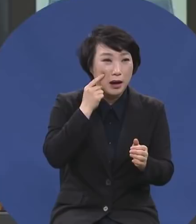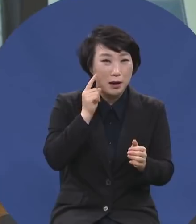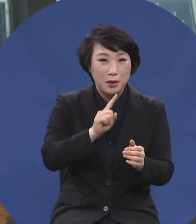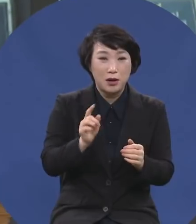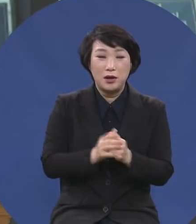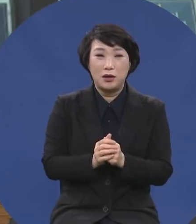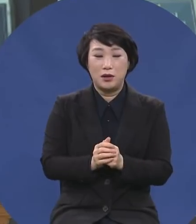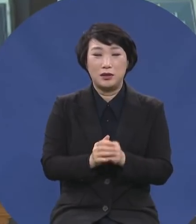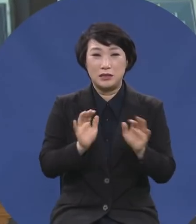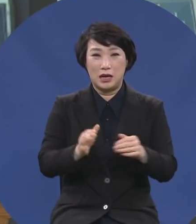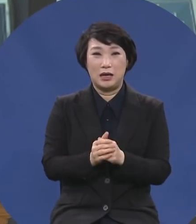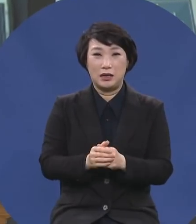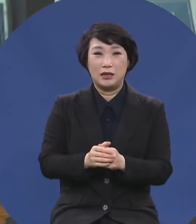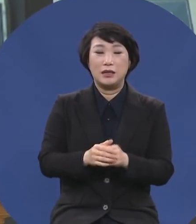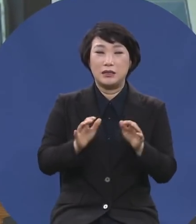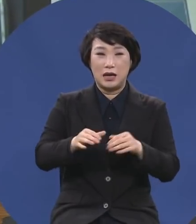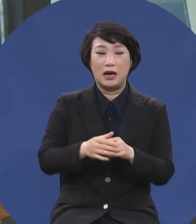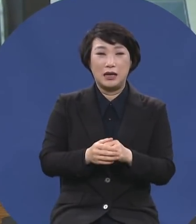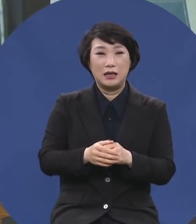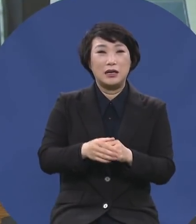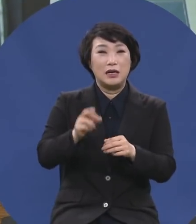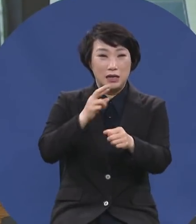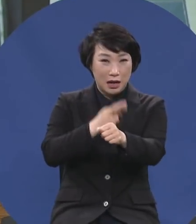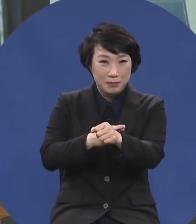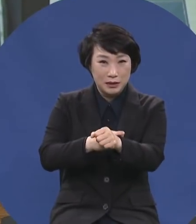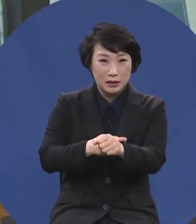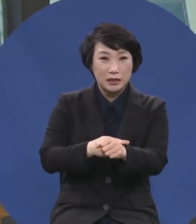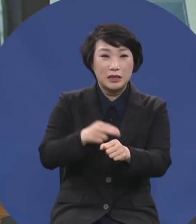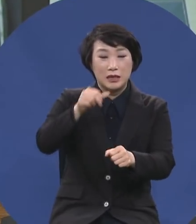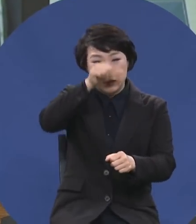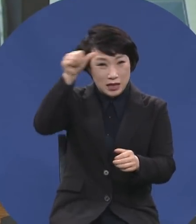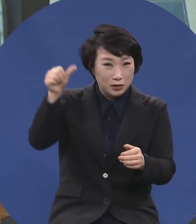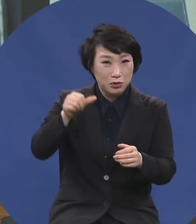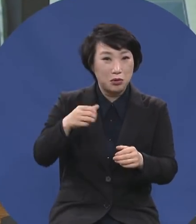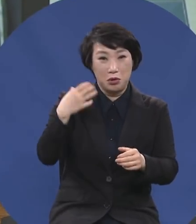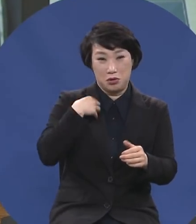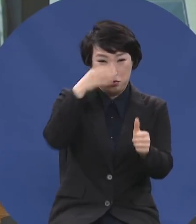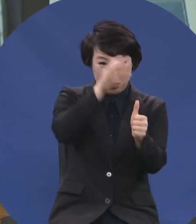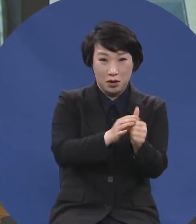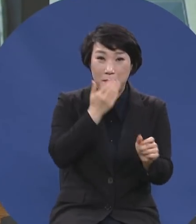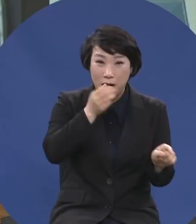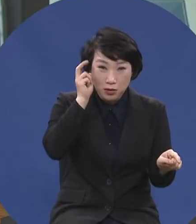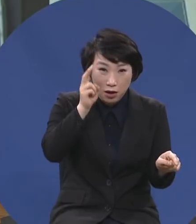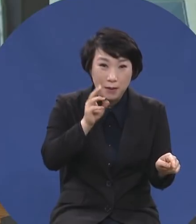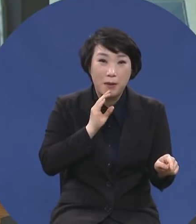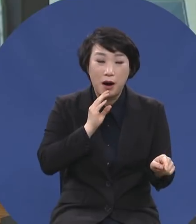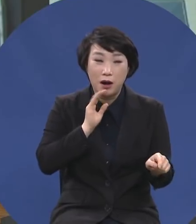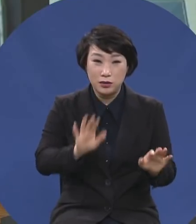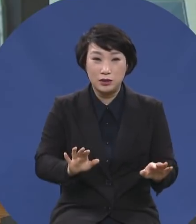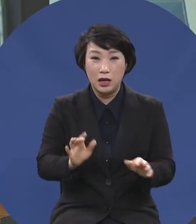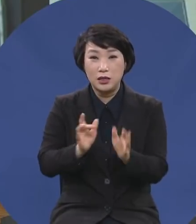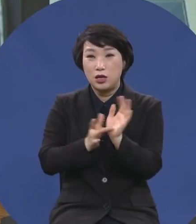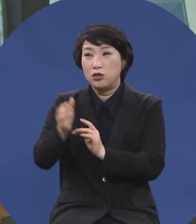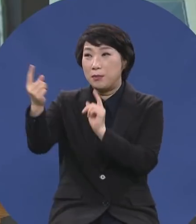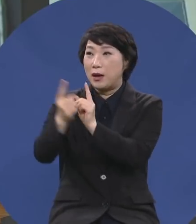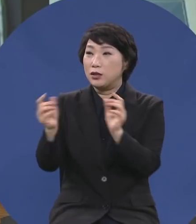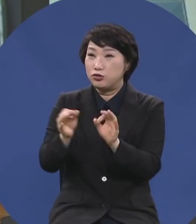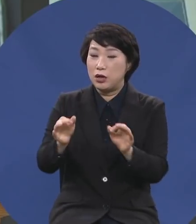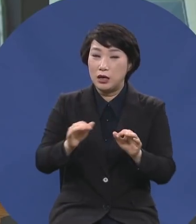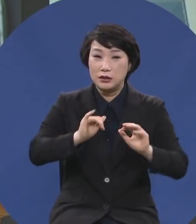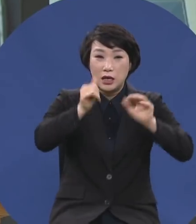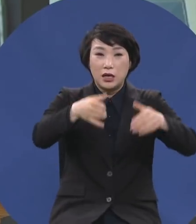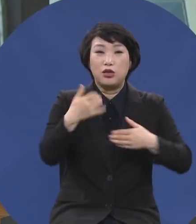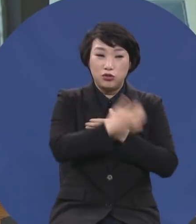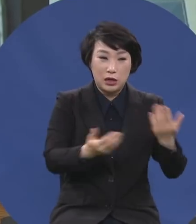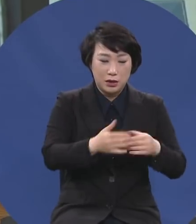해 장로까지 했을지도 모르죠. 그런 어마어마한 인물이 예수를 만나는 순간에야 세상에